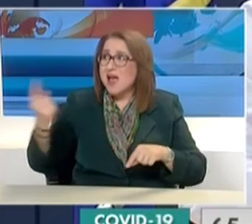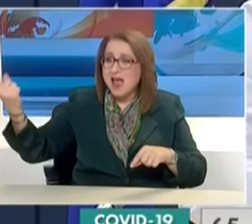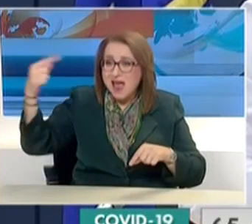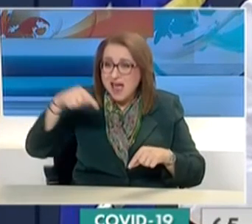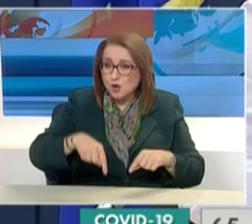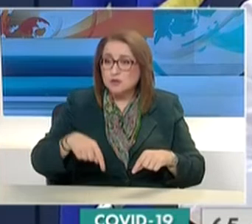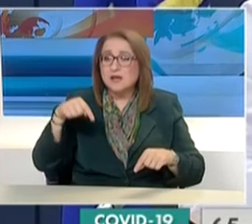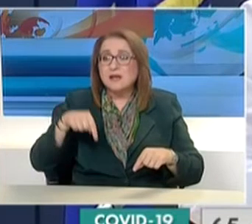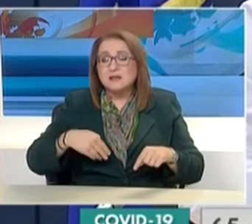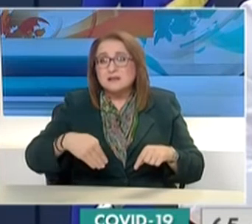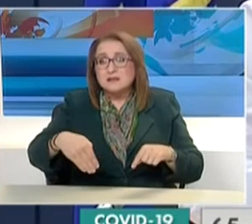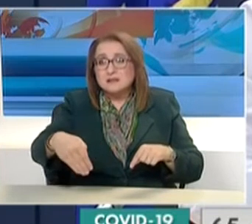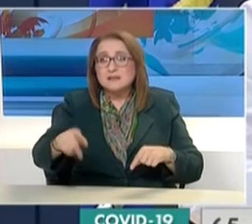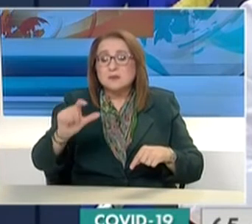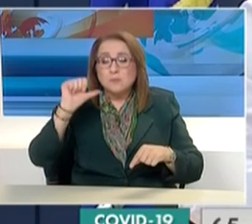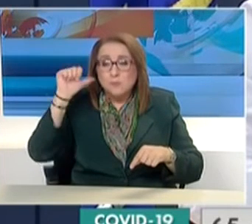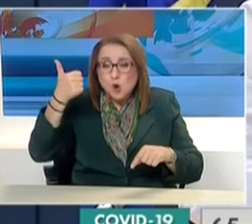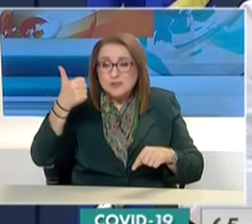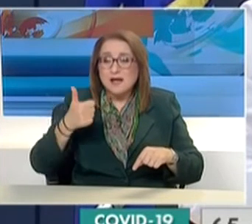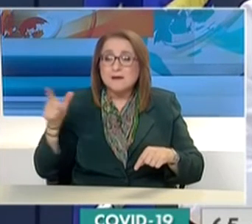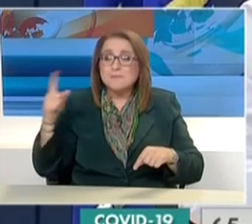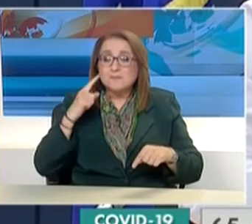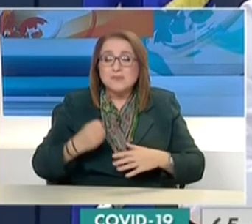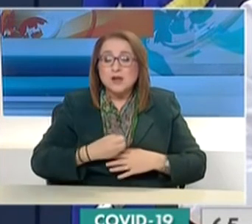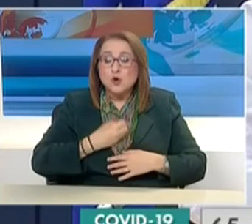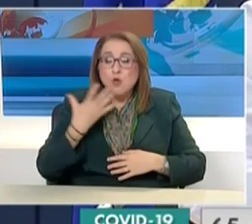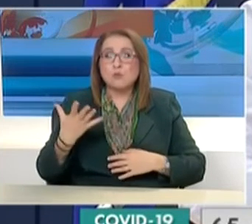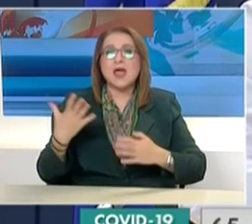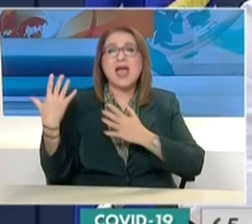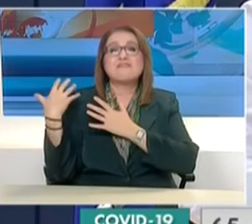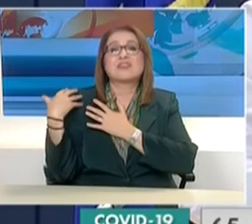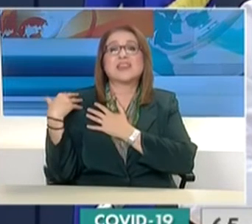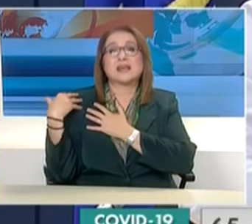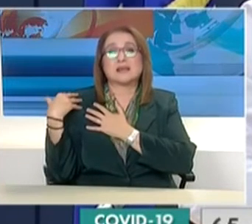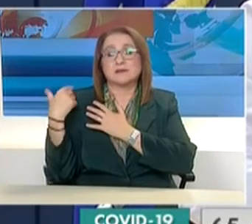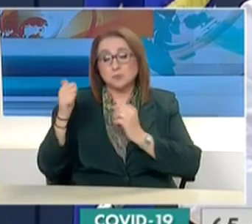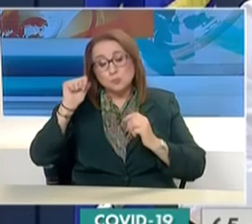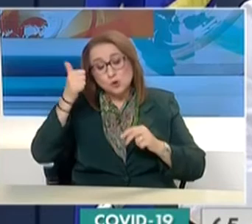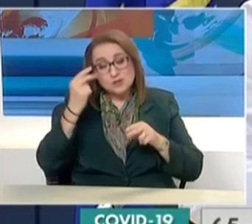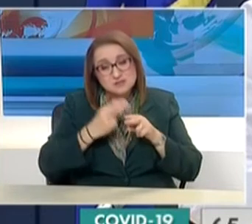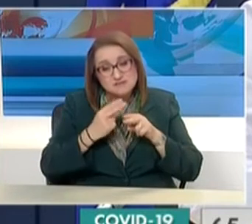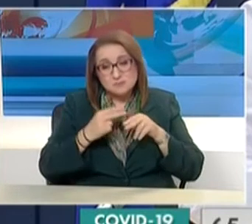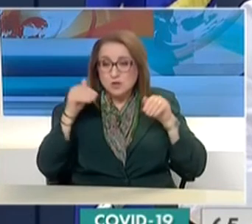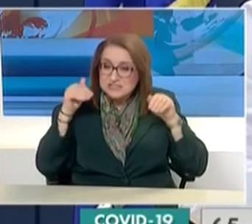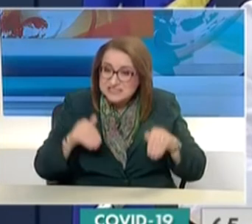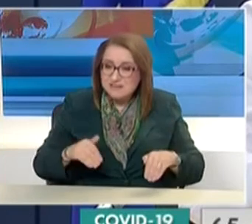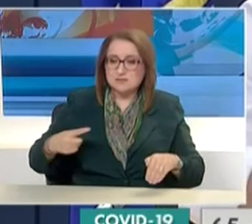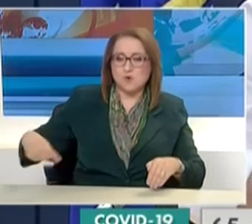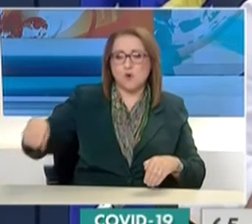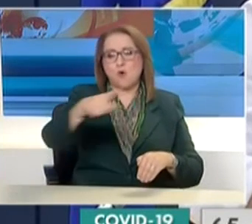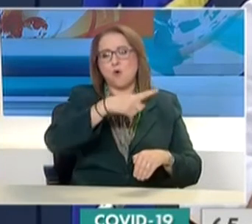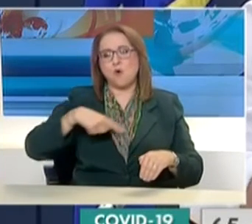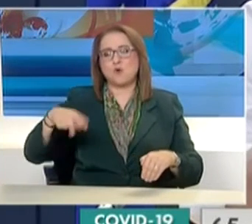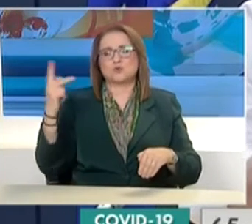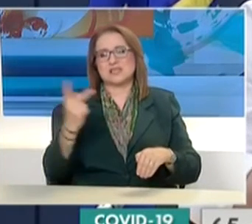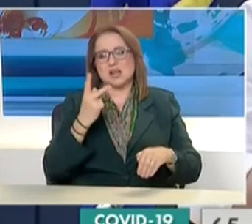επιβάλλουμε, να προηγηθεί το αίσθημα της ατομικής ευθύνης και του σεβασμού όλων των υπολείπων μέσα στην κοινότητα.